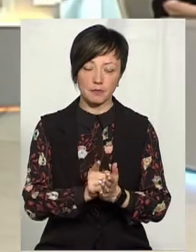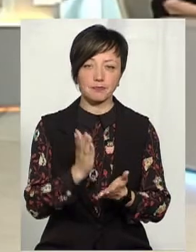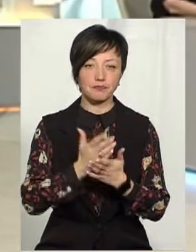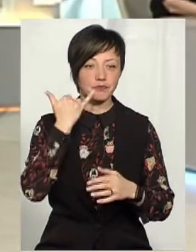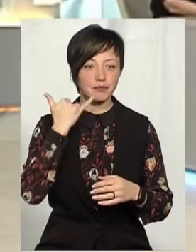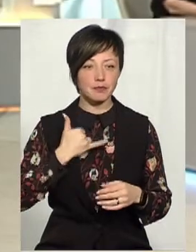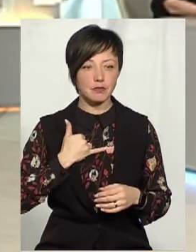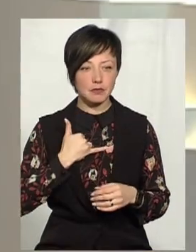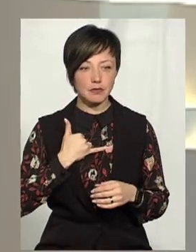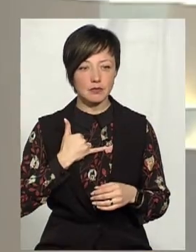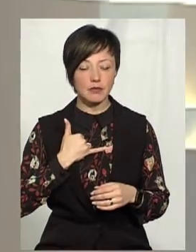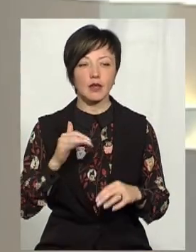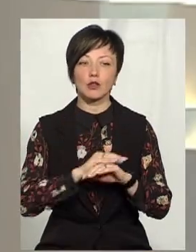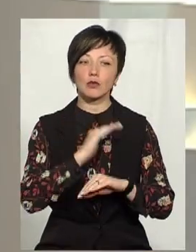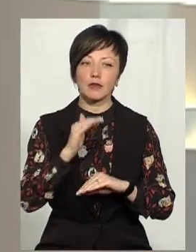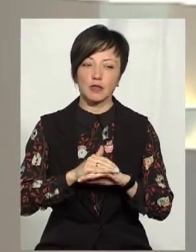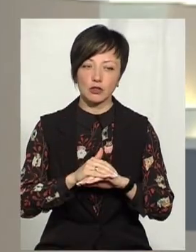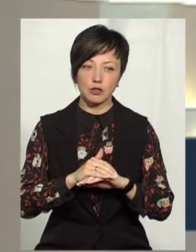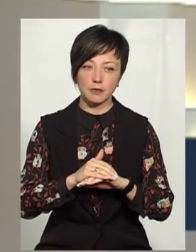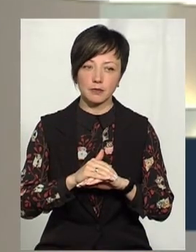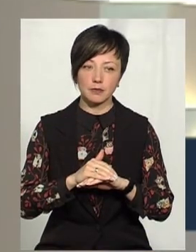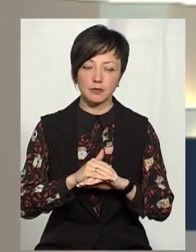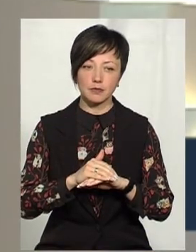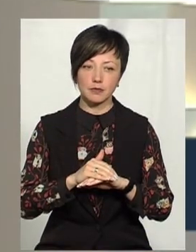Маємо телефонний дзвінок. Добрий вечір.